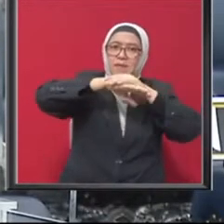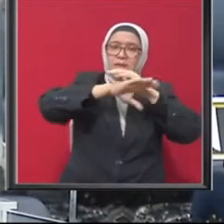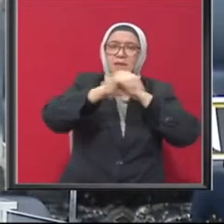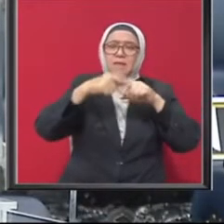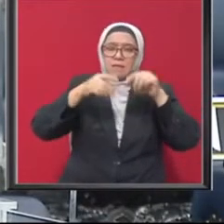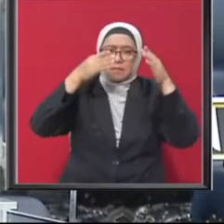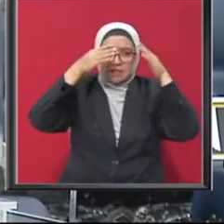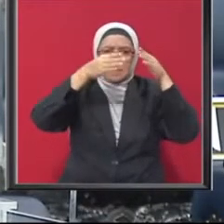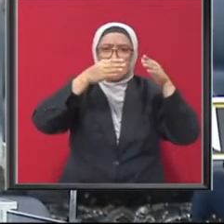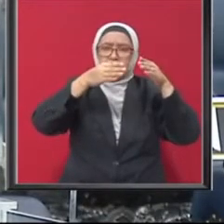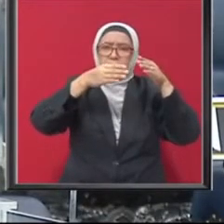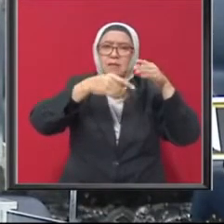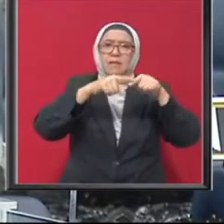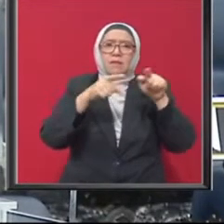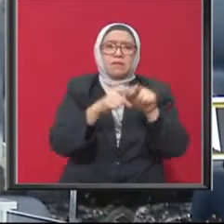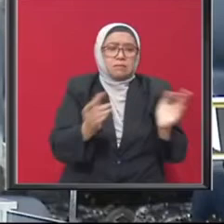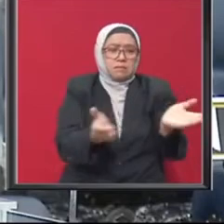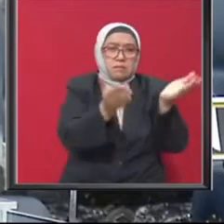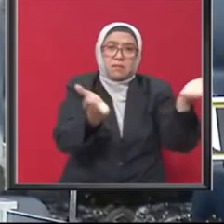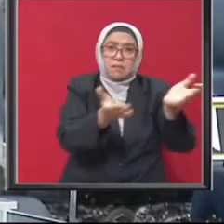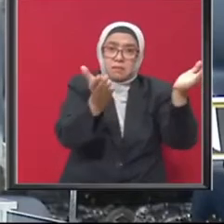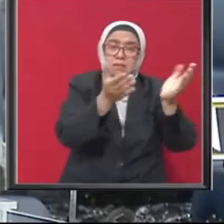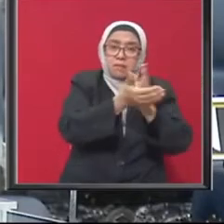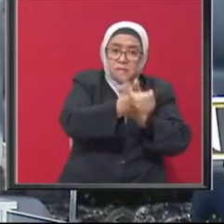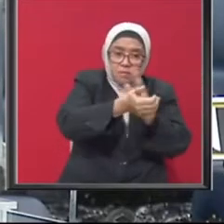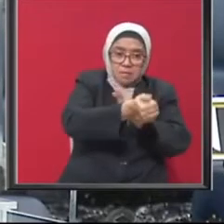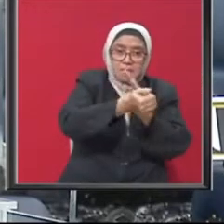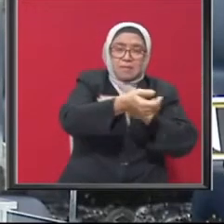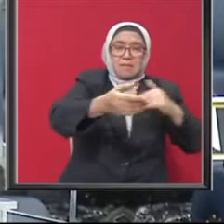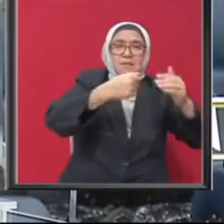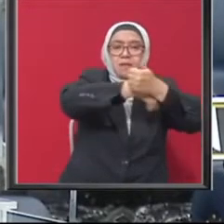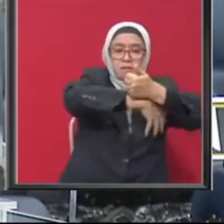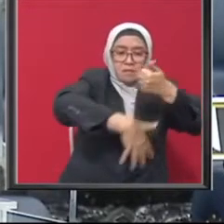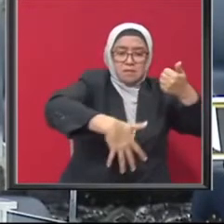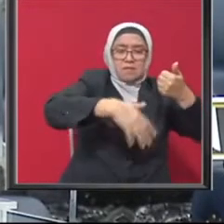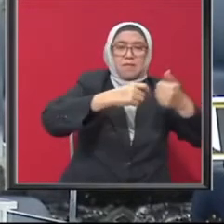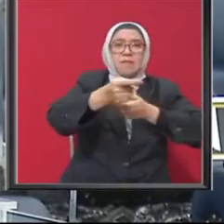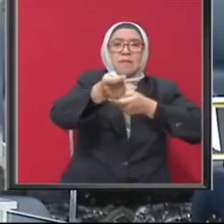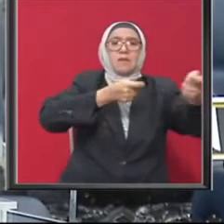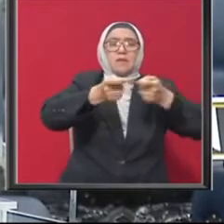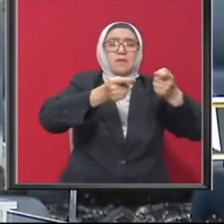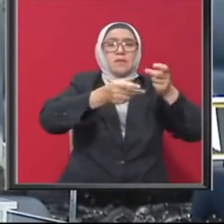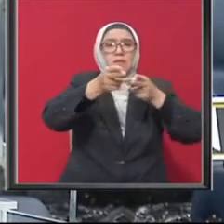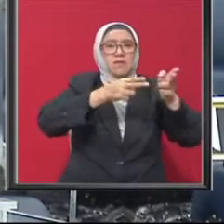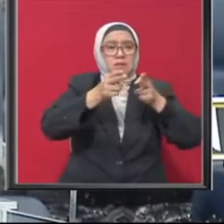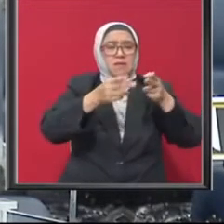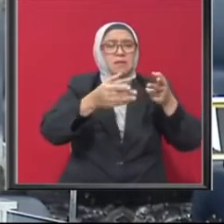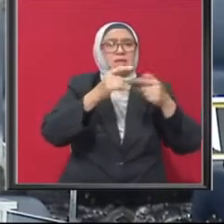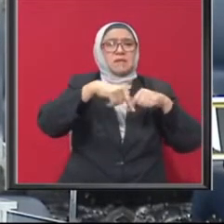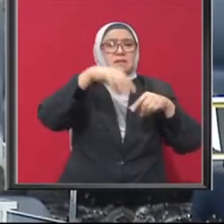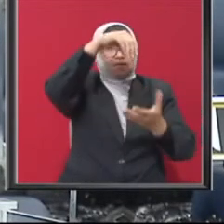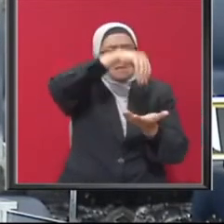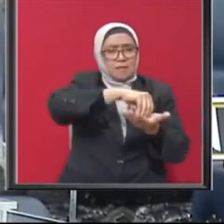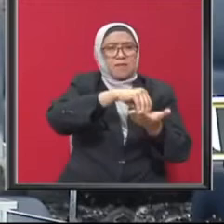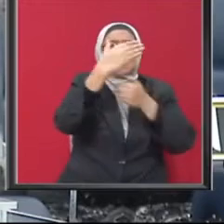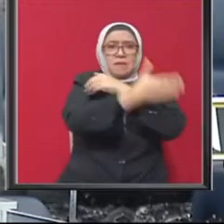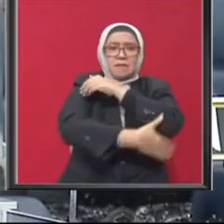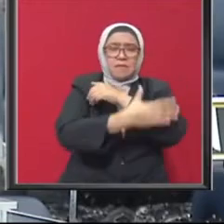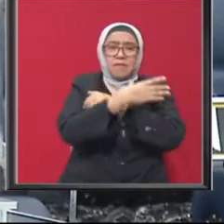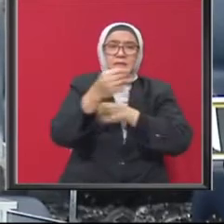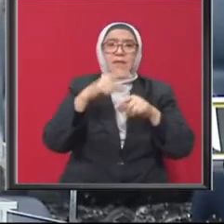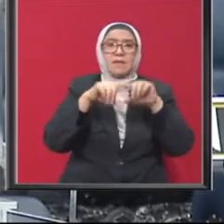bakat diperingkat atau umbi tabe urus dan pengurusan pertandingan tepatan manakah klub bola sepak bola